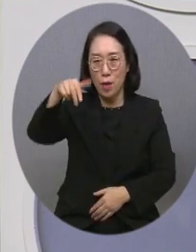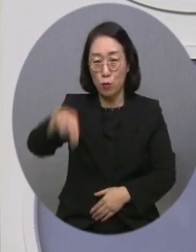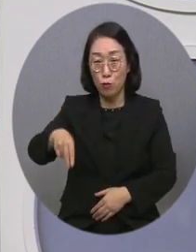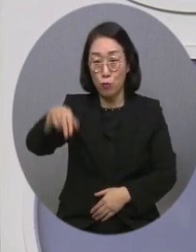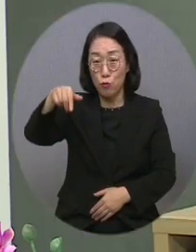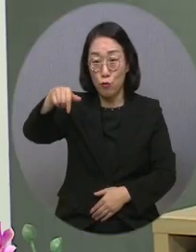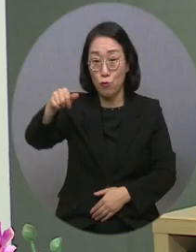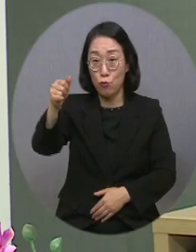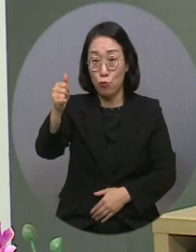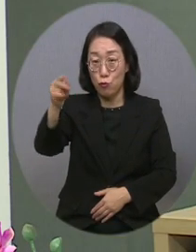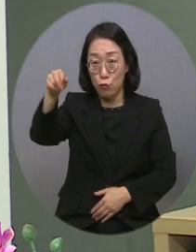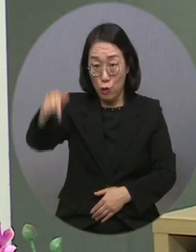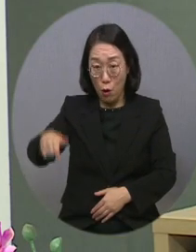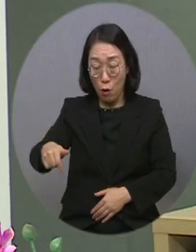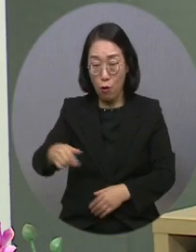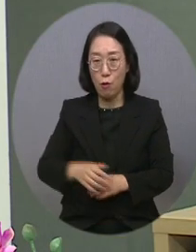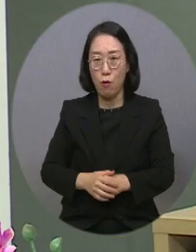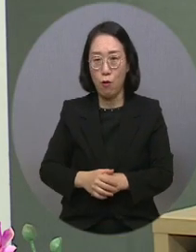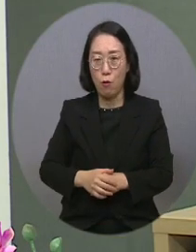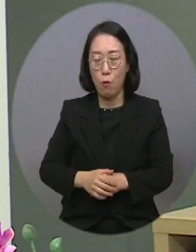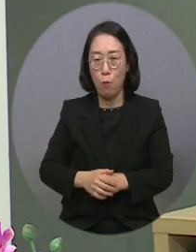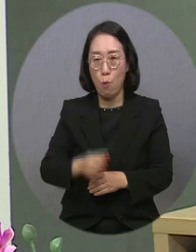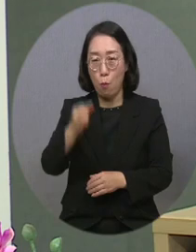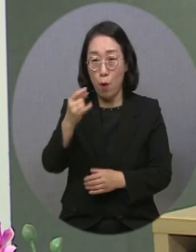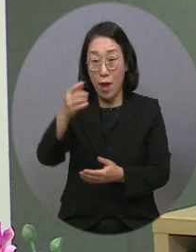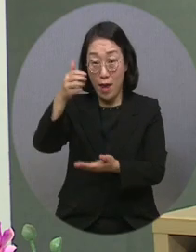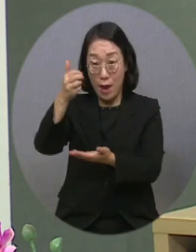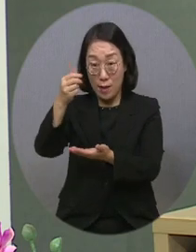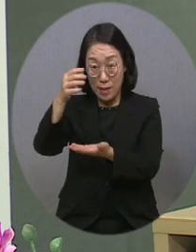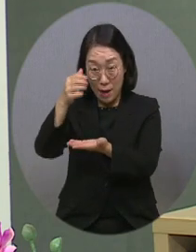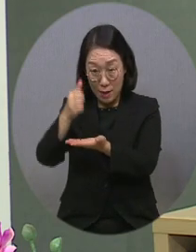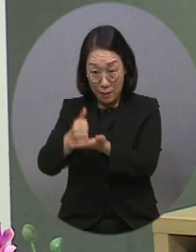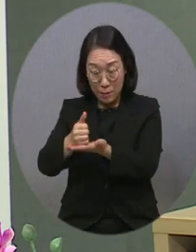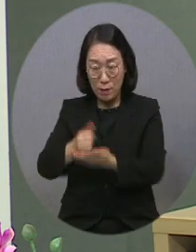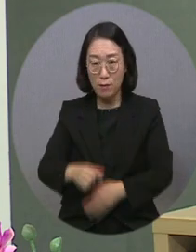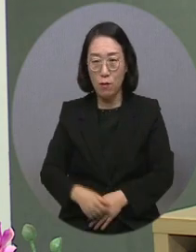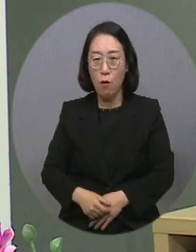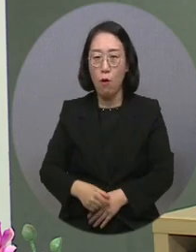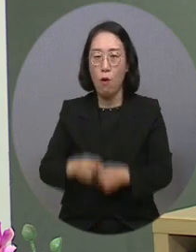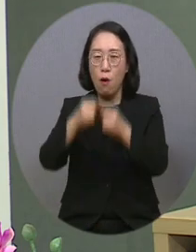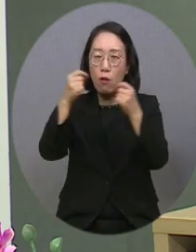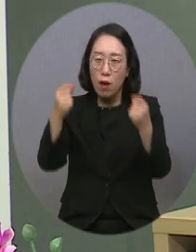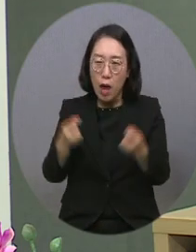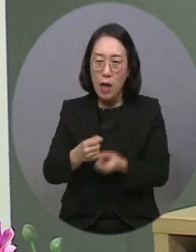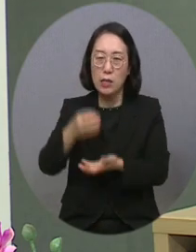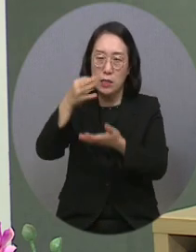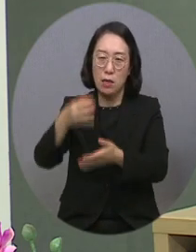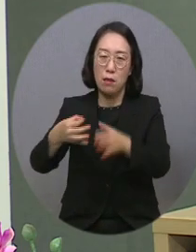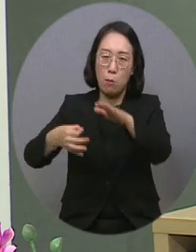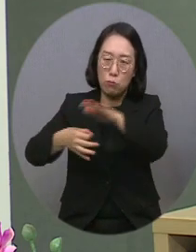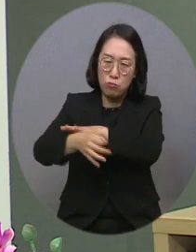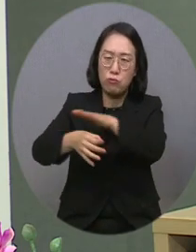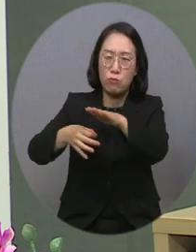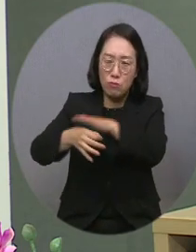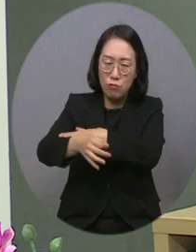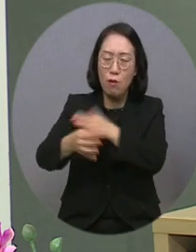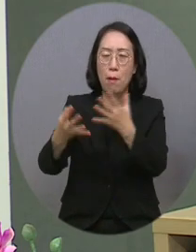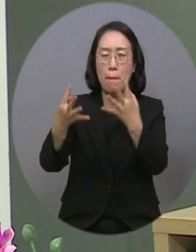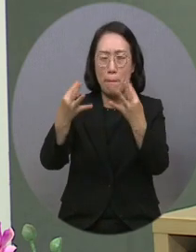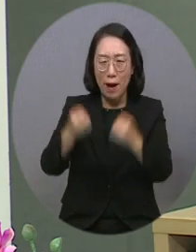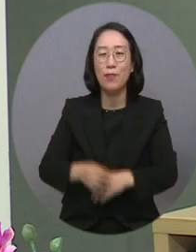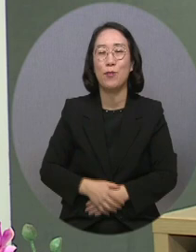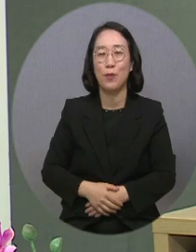예. 말하자면 독자적으로 예. 개인 재산을 털어서 예. 기증을 많이 하셨는데